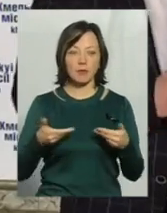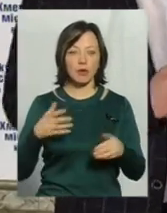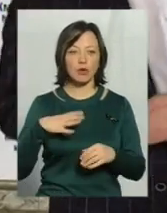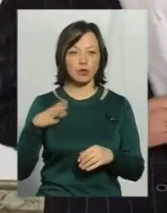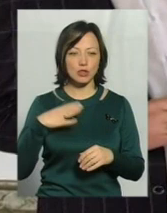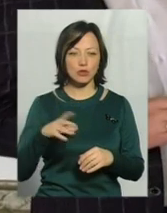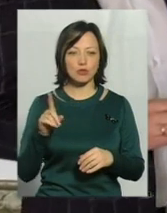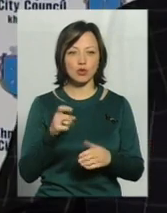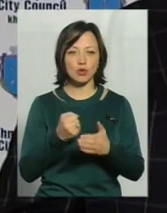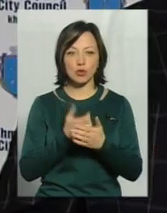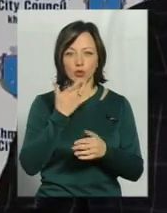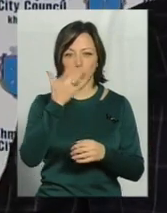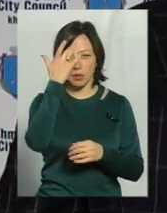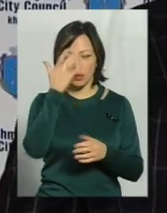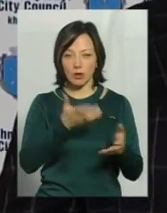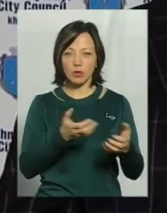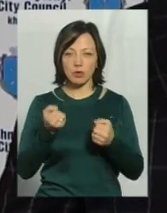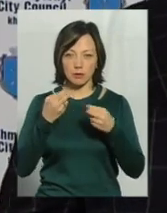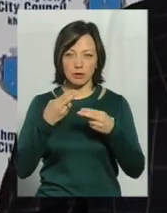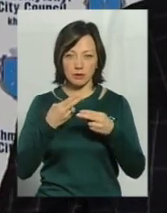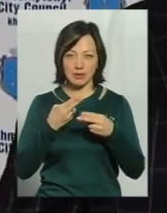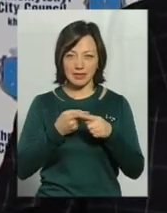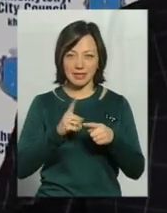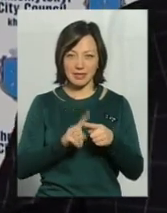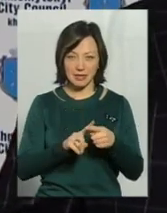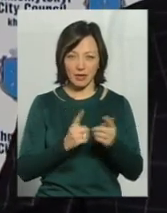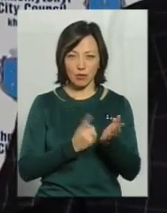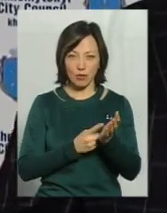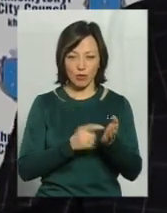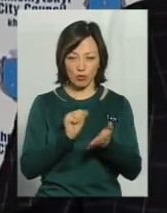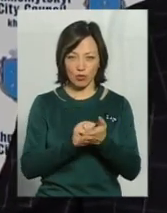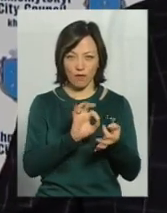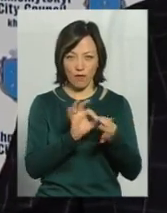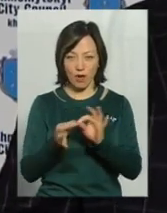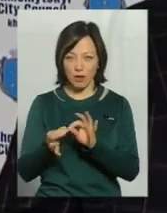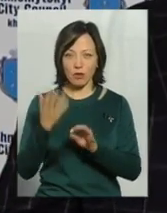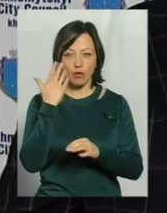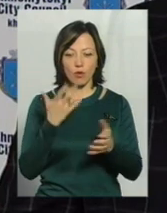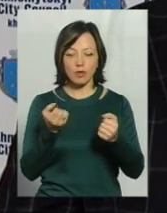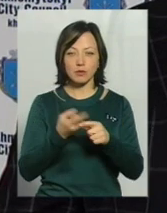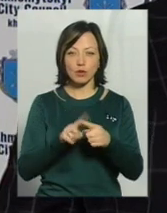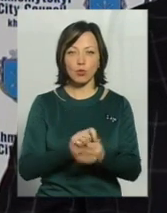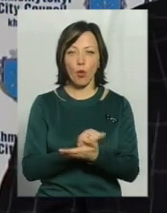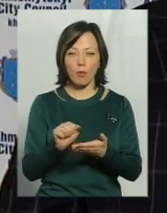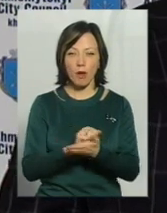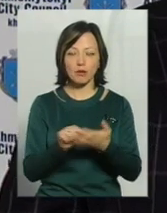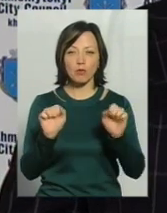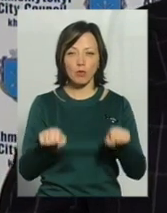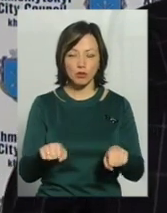що до літа ми отримаємо техніко-економічне обґрунтування. Після отримання даного обґрунтування ми можемо